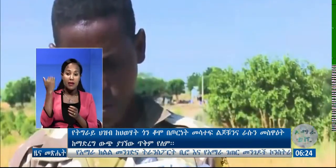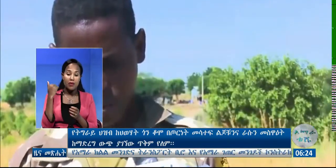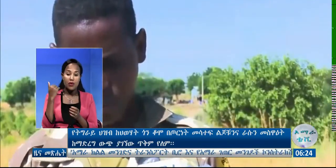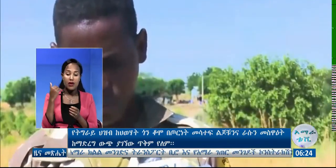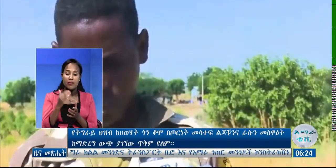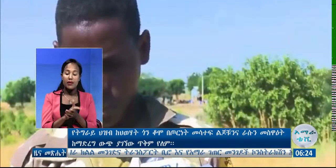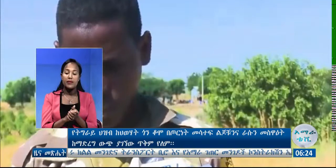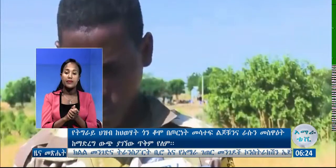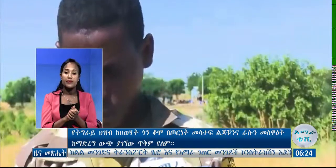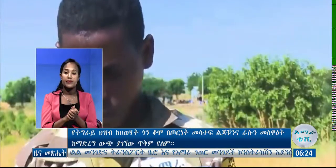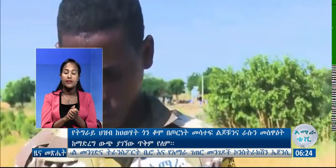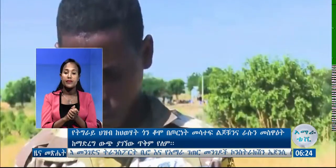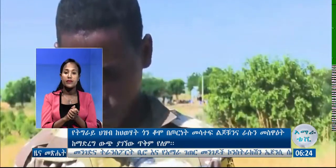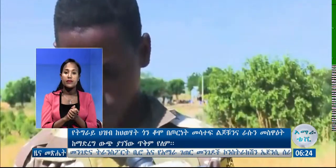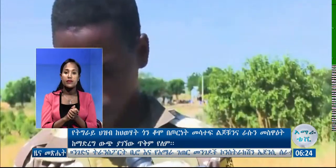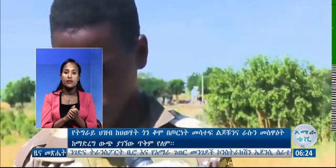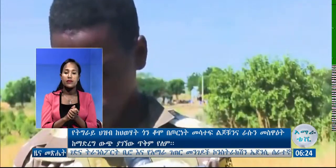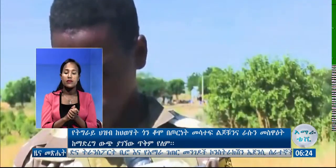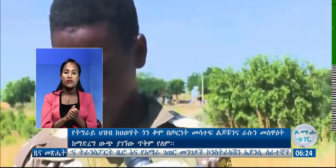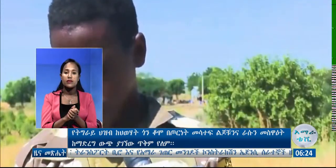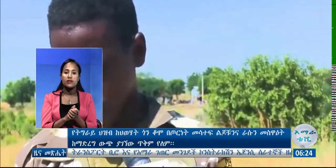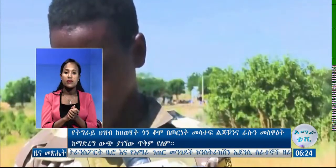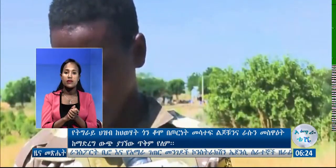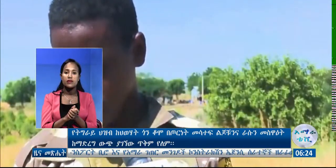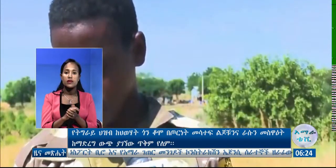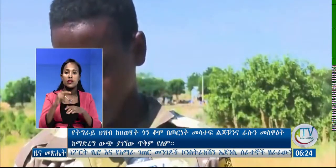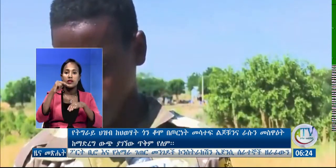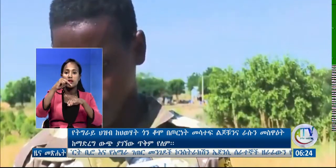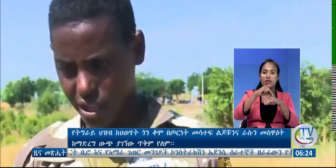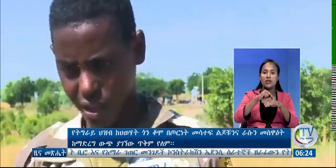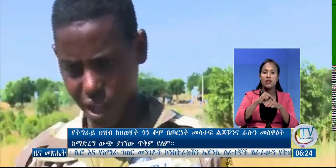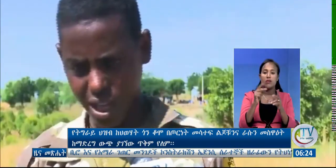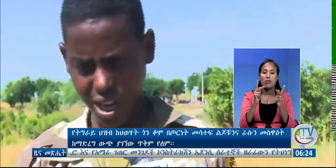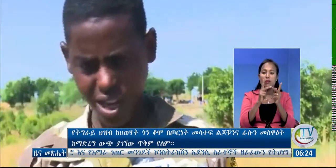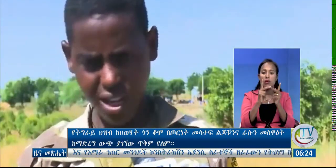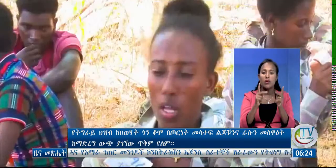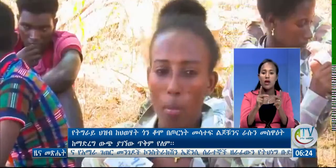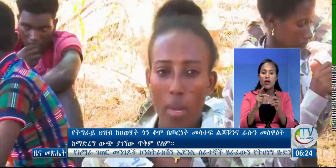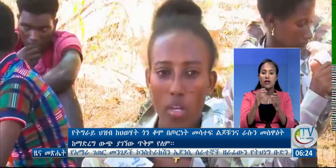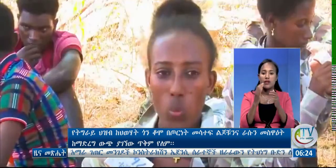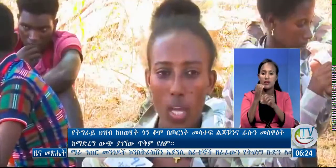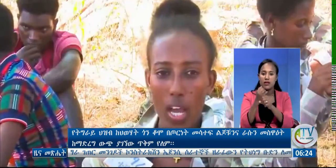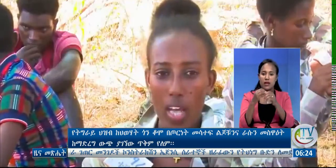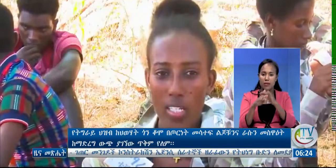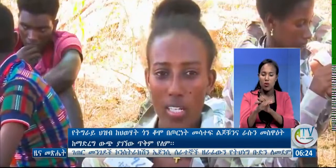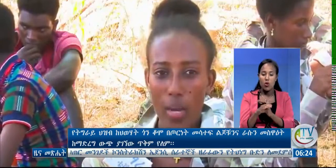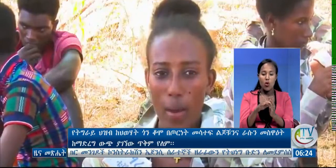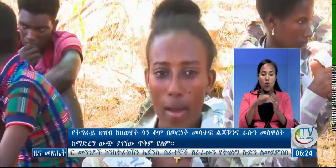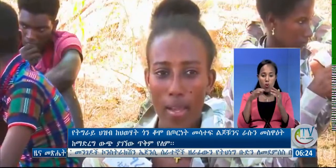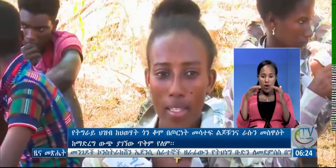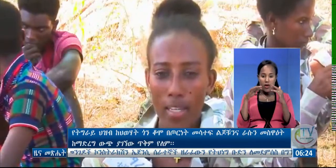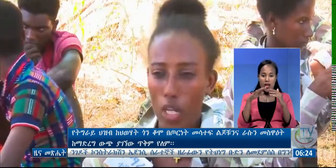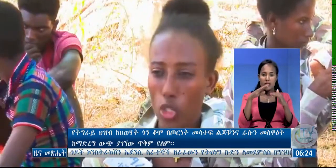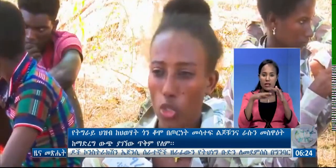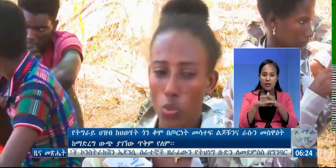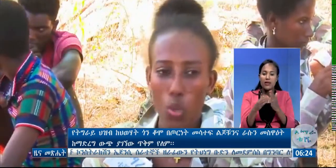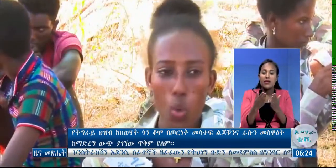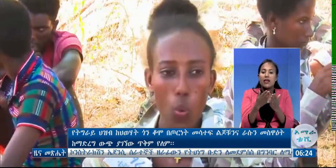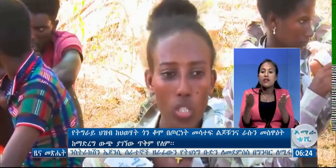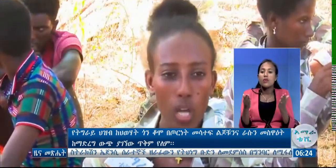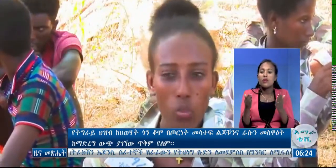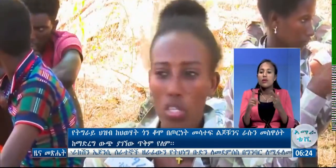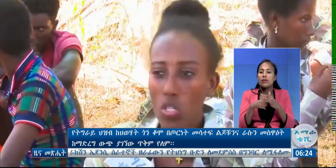የነበርናሉ እንቆፍ ትንስተን ቃድ ቦታ ይዘን ያደርና ቢያንስ ውጊያ ላይ ስንገባ የት ነው